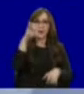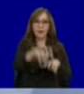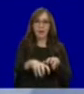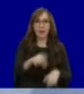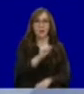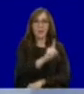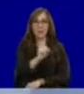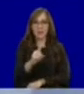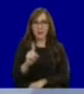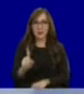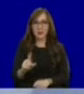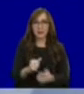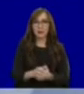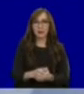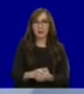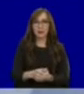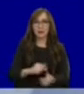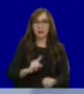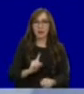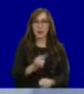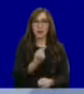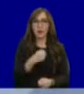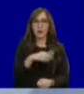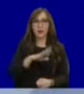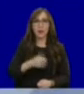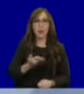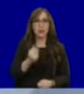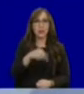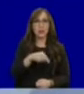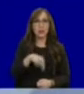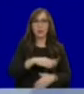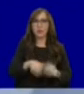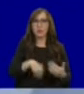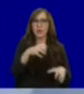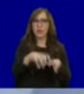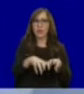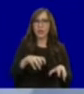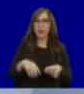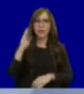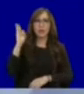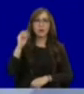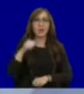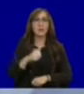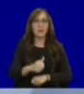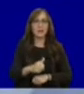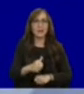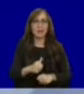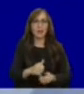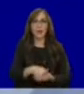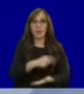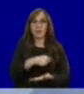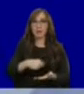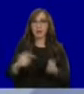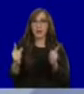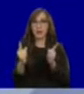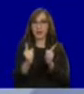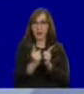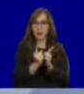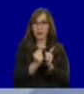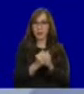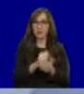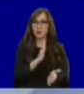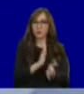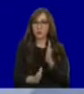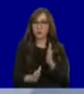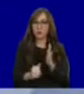Januari tahun ini, ya dari awal tahun ini, sebenarnya semua daerah sudah boleh melaksanakan tatap muka terbatas dengan protokol